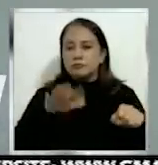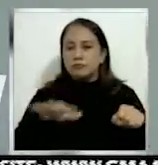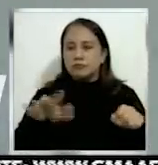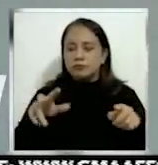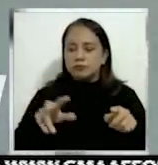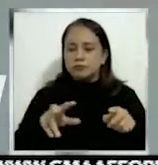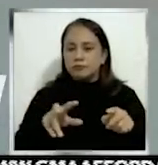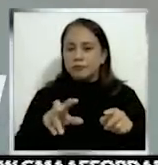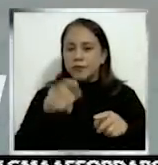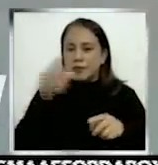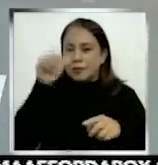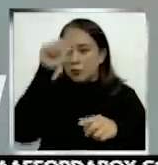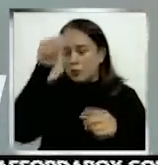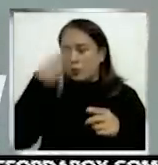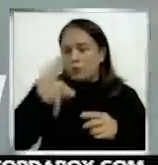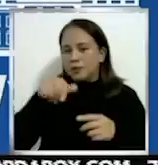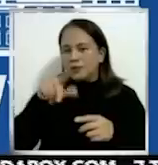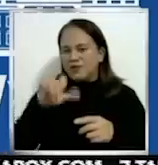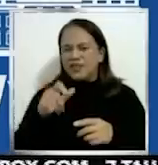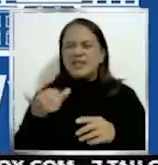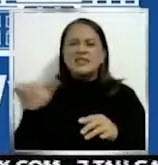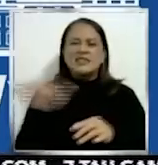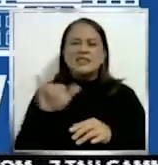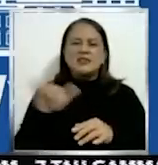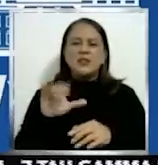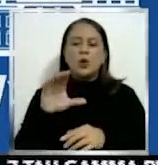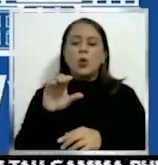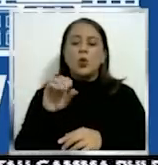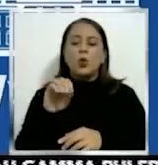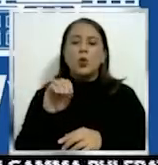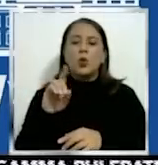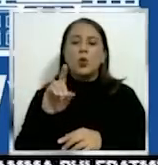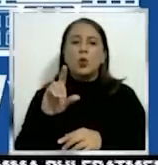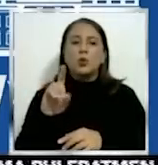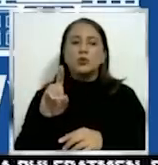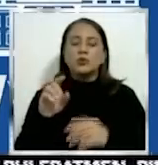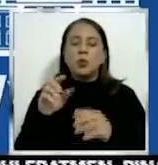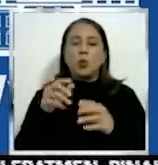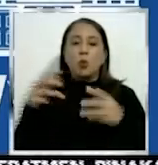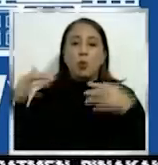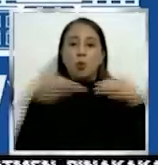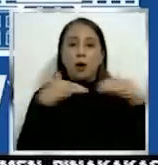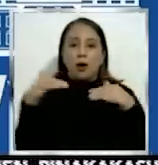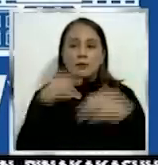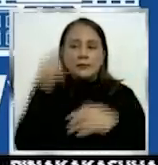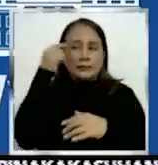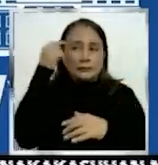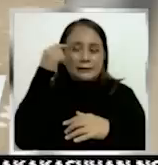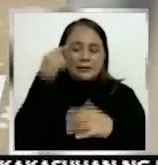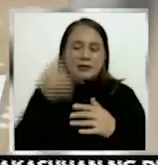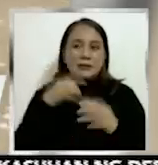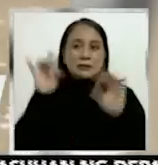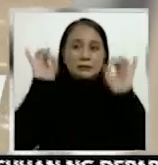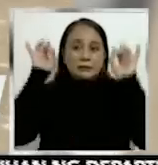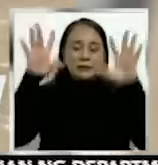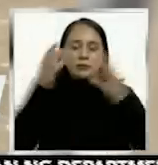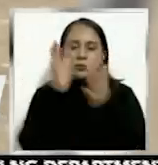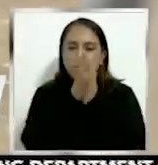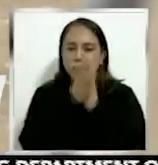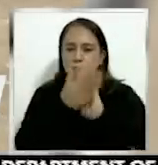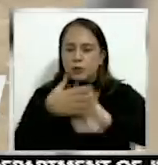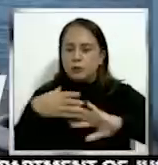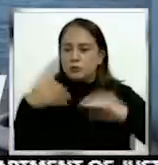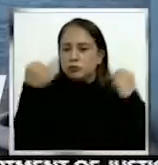itong tipikal na Cold War mentality na posible lang daw maging banta sa kapayapaan at katatagan ng